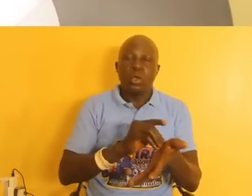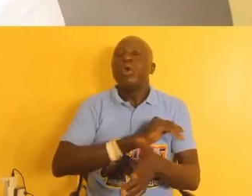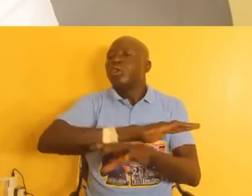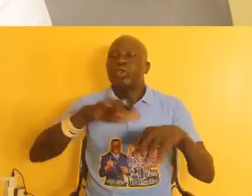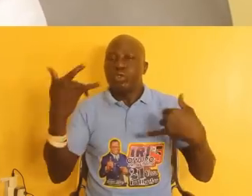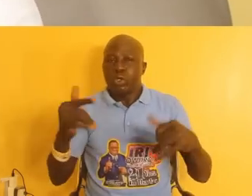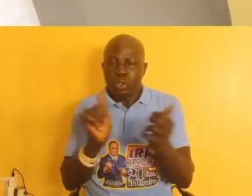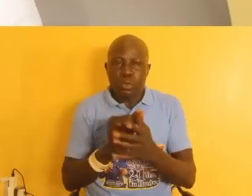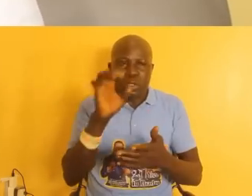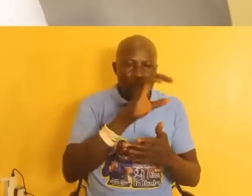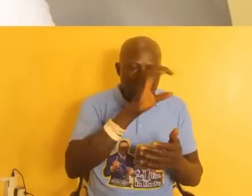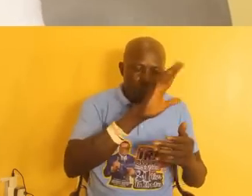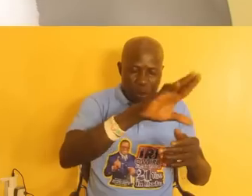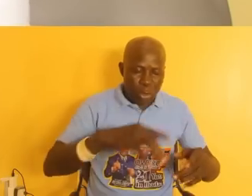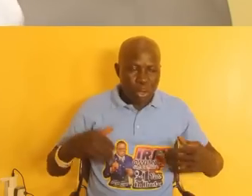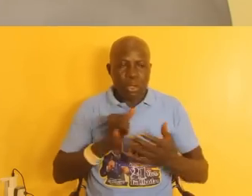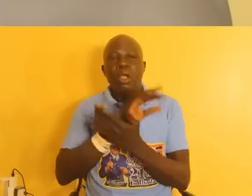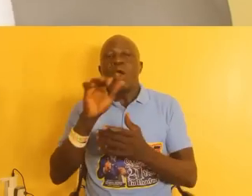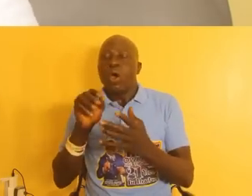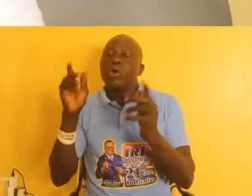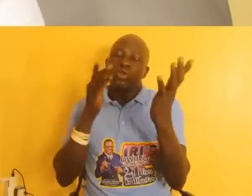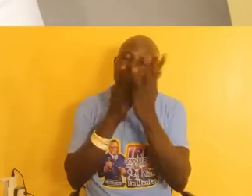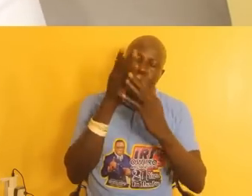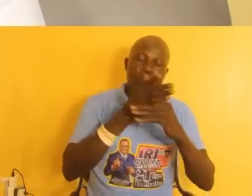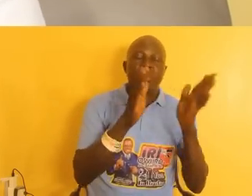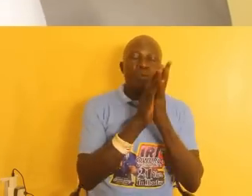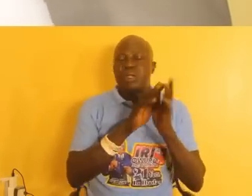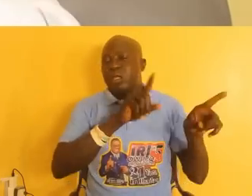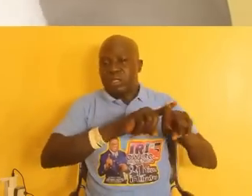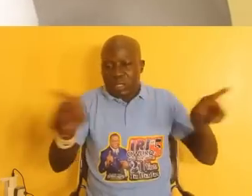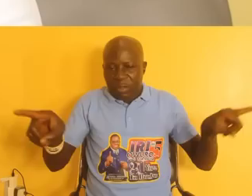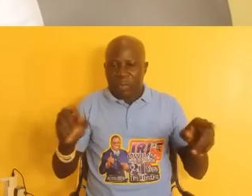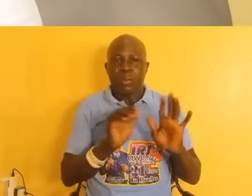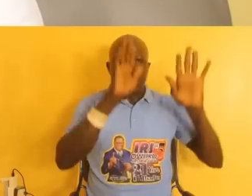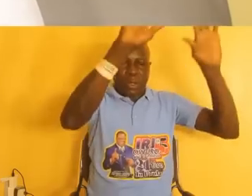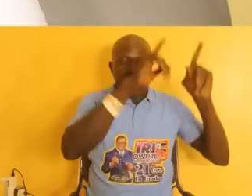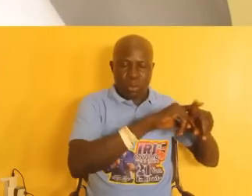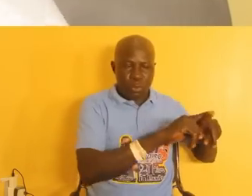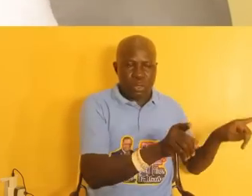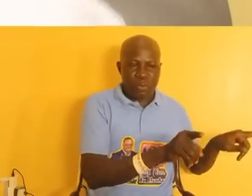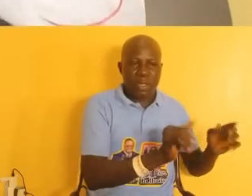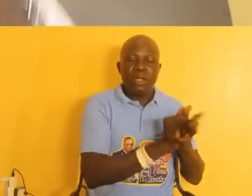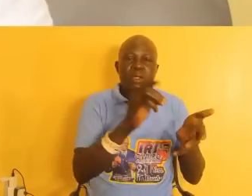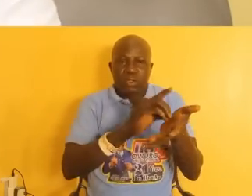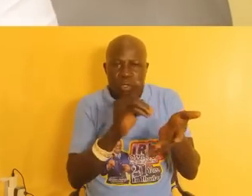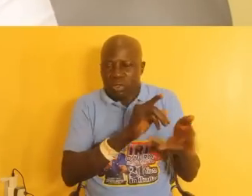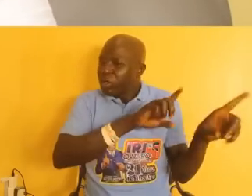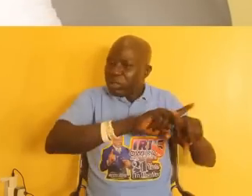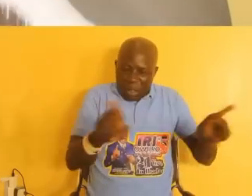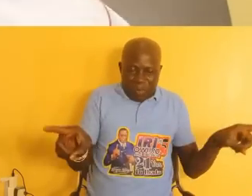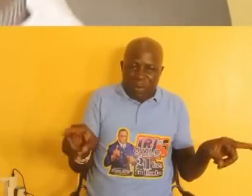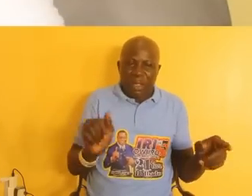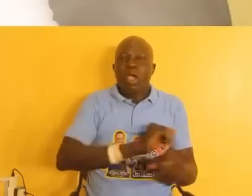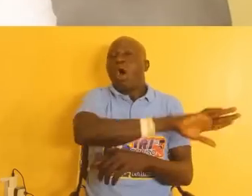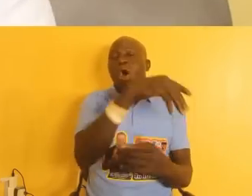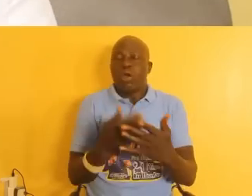ayewo sere. No joke with medical checkup. Tadua duro. Prayer is different. Iyanu duro. Miracle. Ti dokita duro. Even